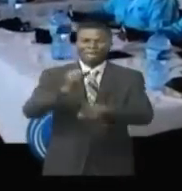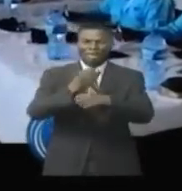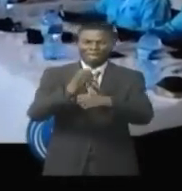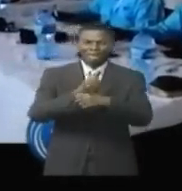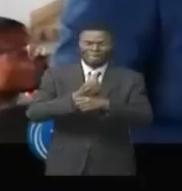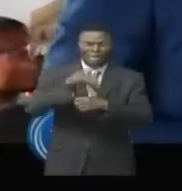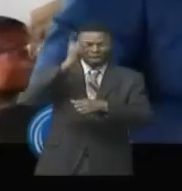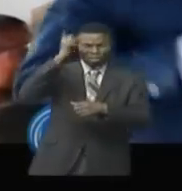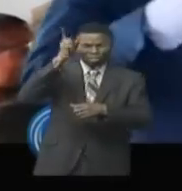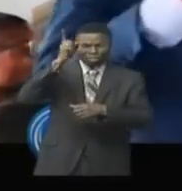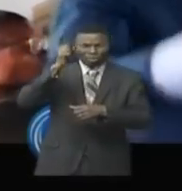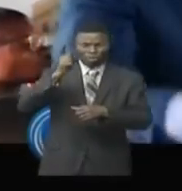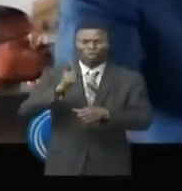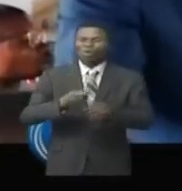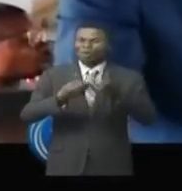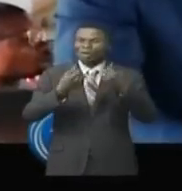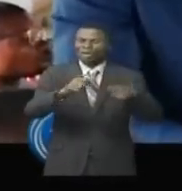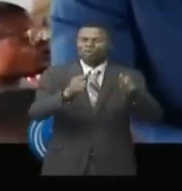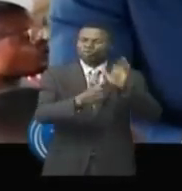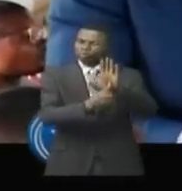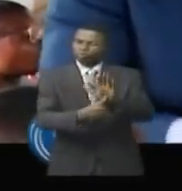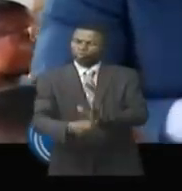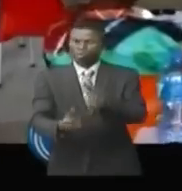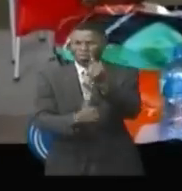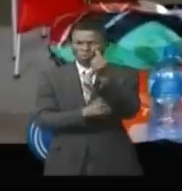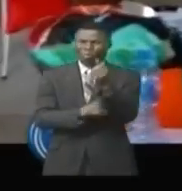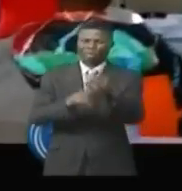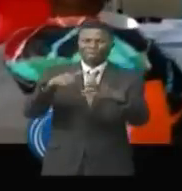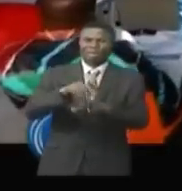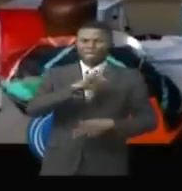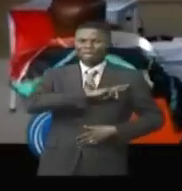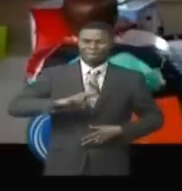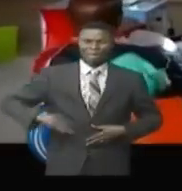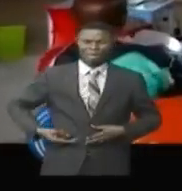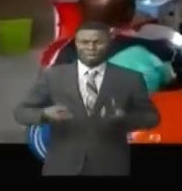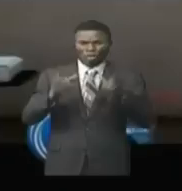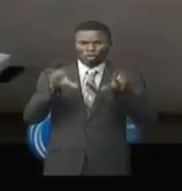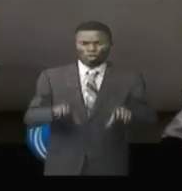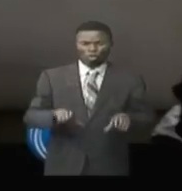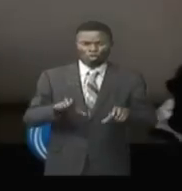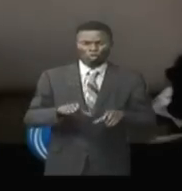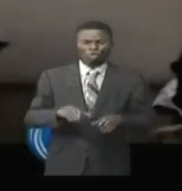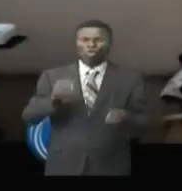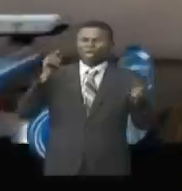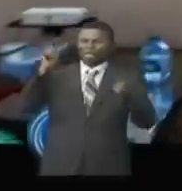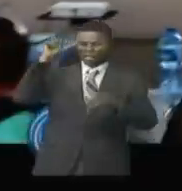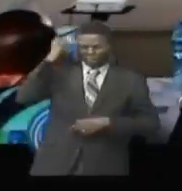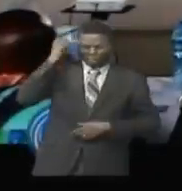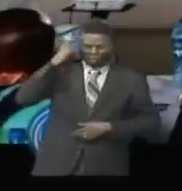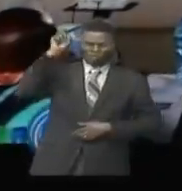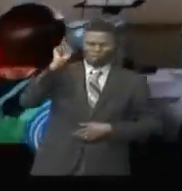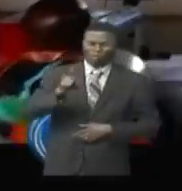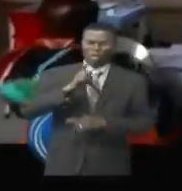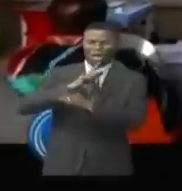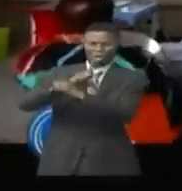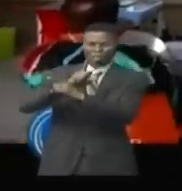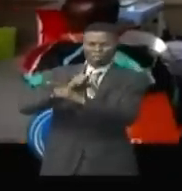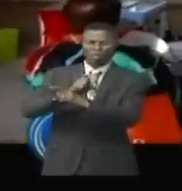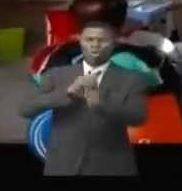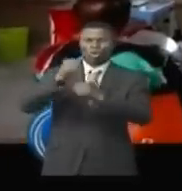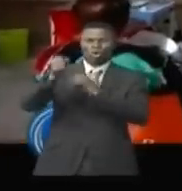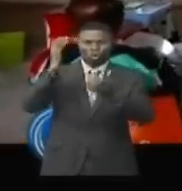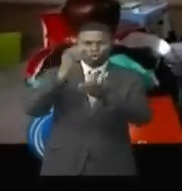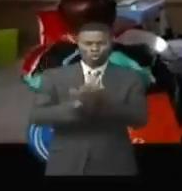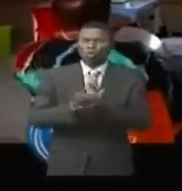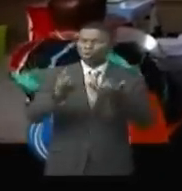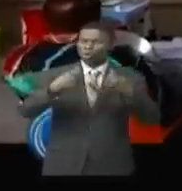première ligne sur la traite des personnes en République démocratique du Congo. Une obligation et un objectif majeur de l'Agence pour la prévention et la lutte contre la